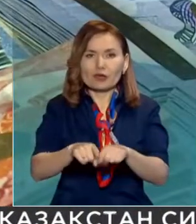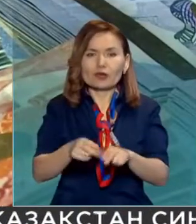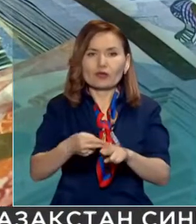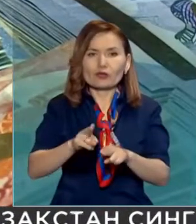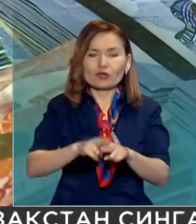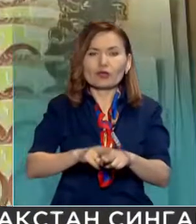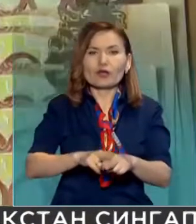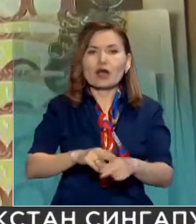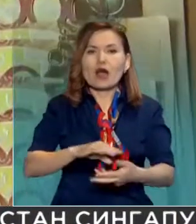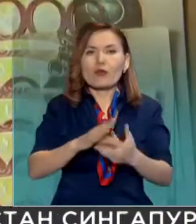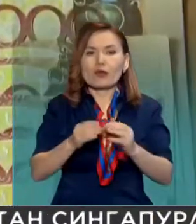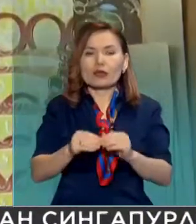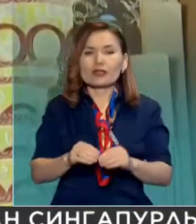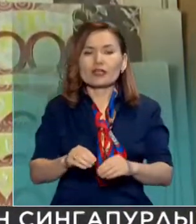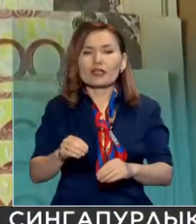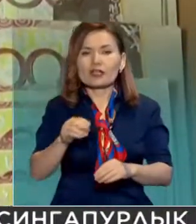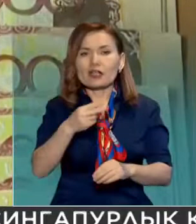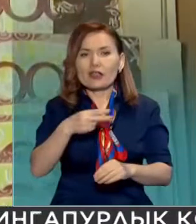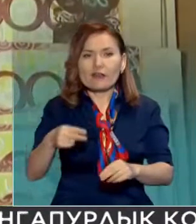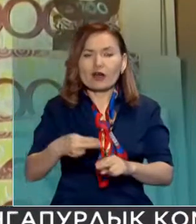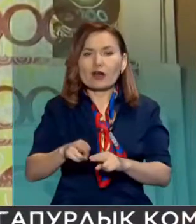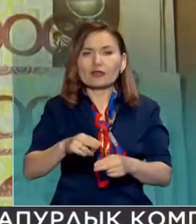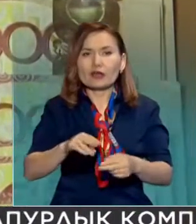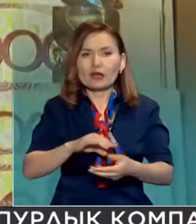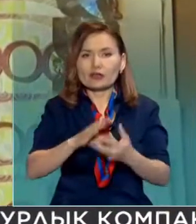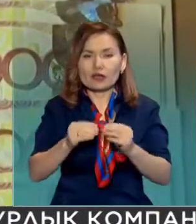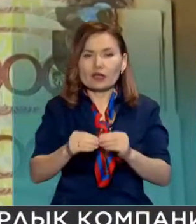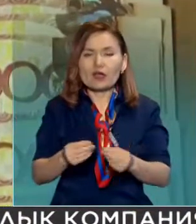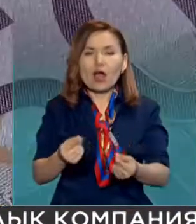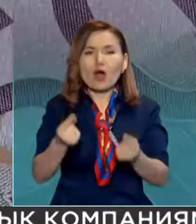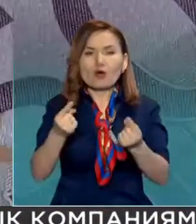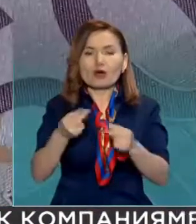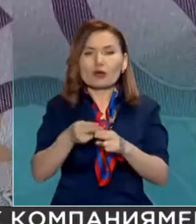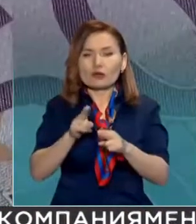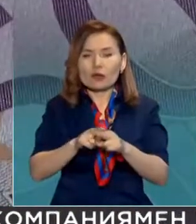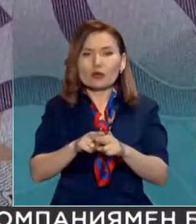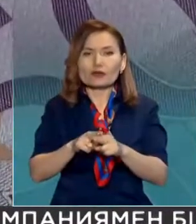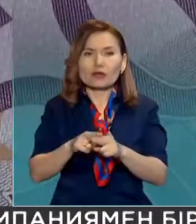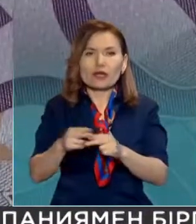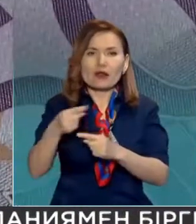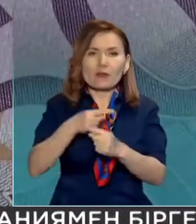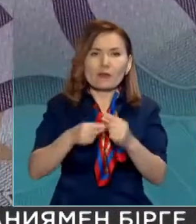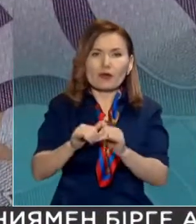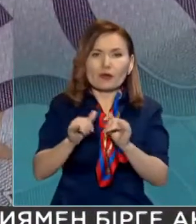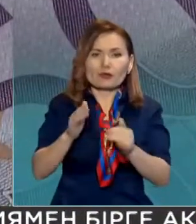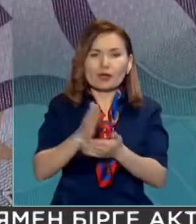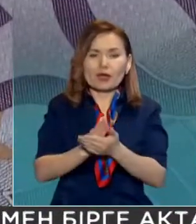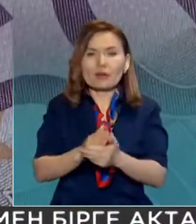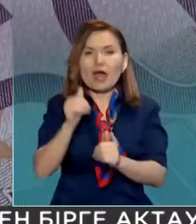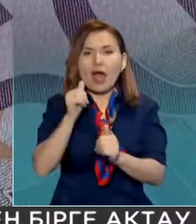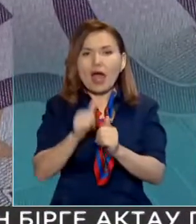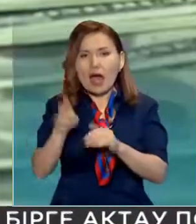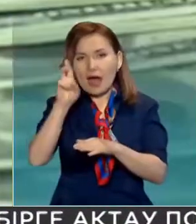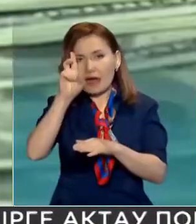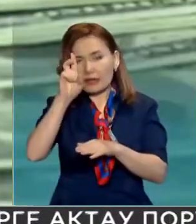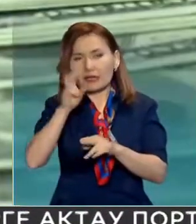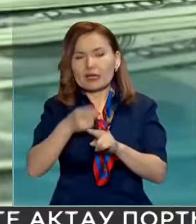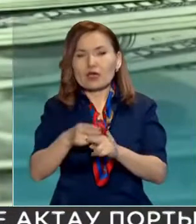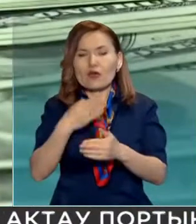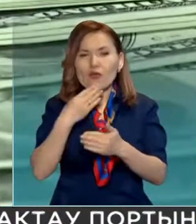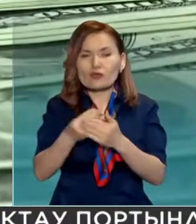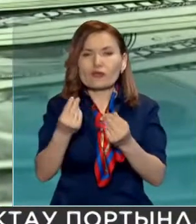франк, фунт стерлинг, иена, евро және юань секілді валюталарға жол ашады дейді сарапшылар. Яғни әр ел өз валютасында сауда